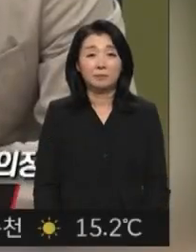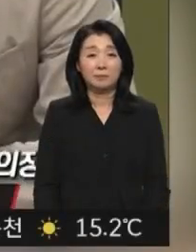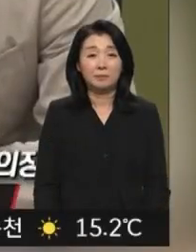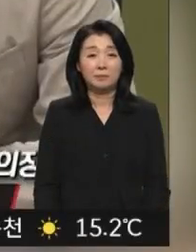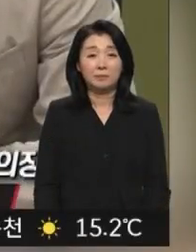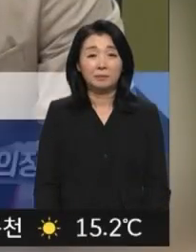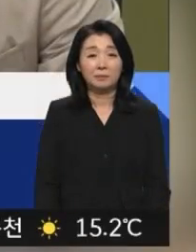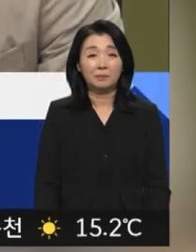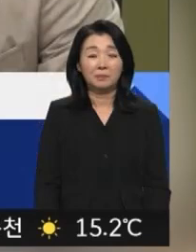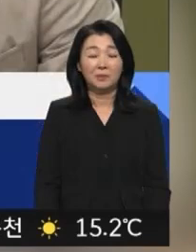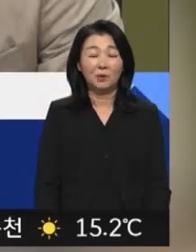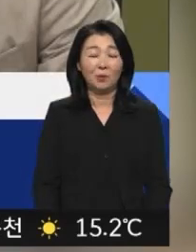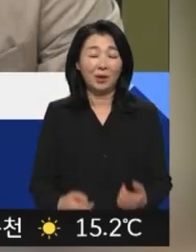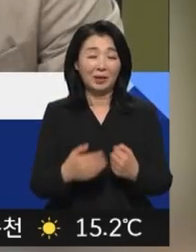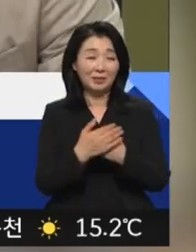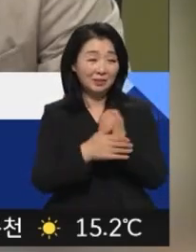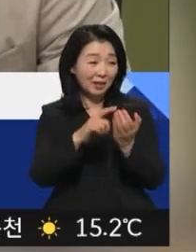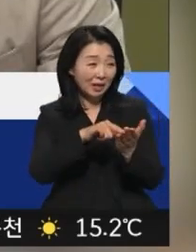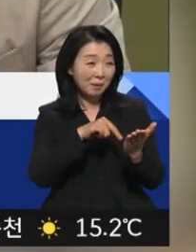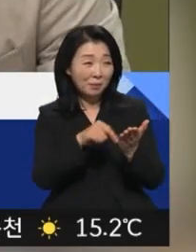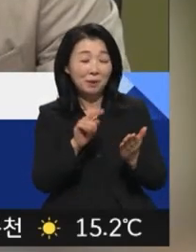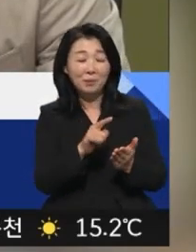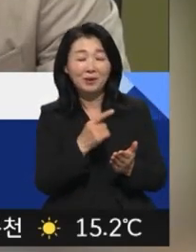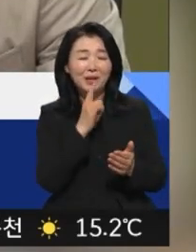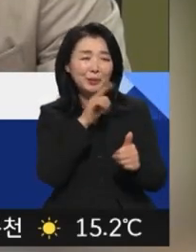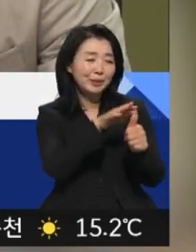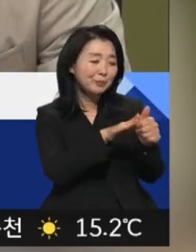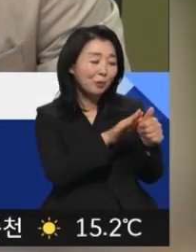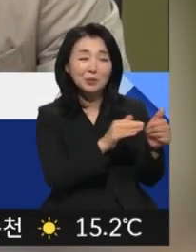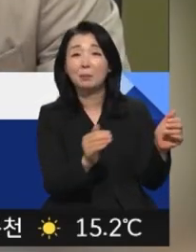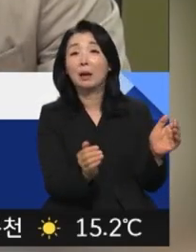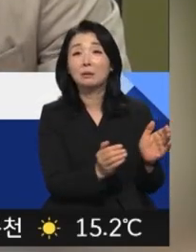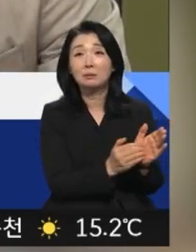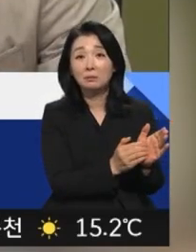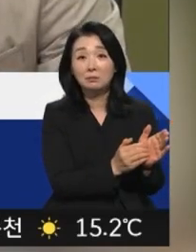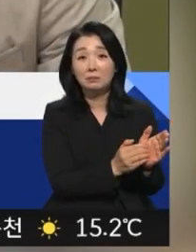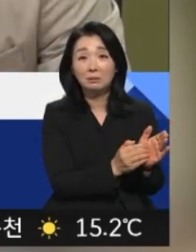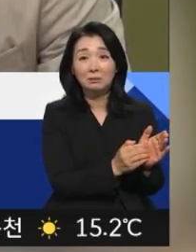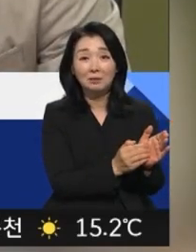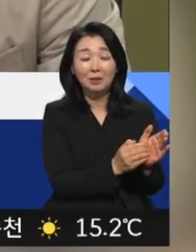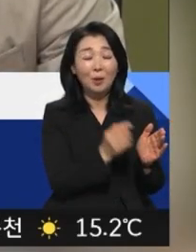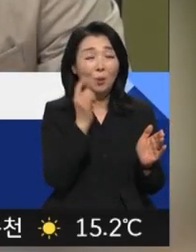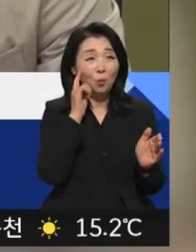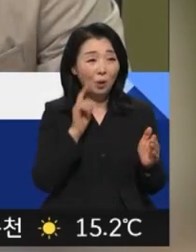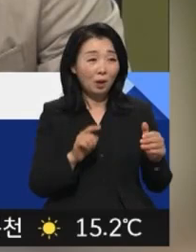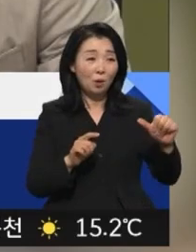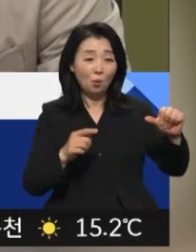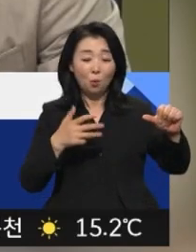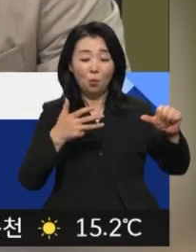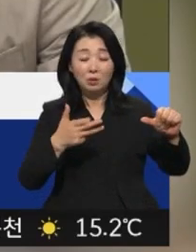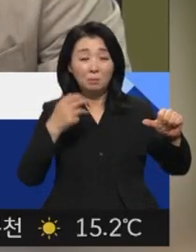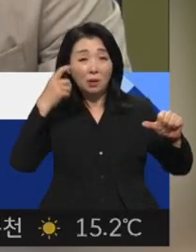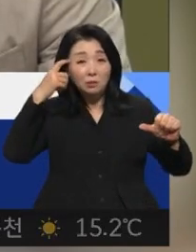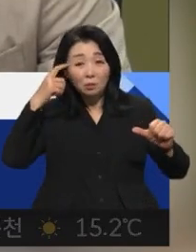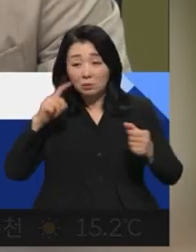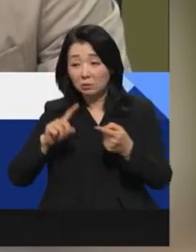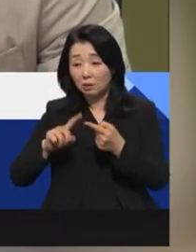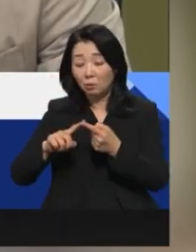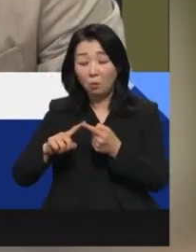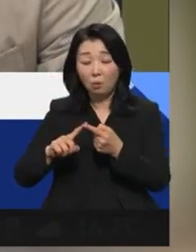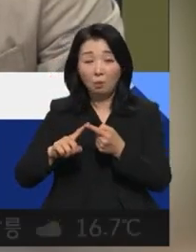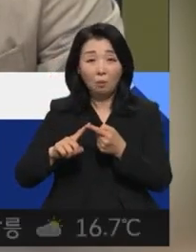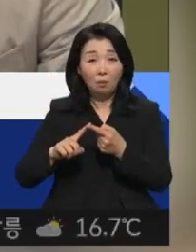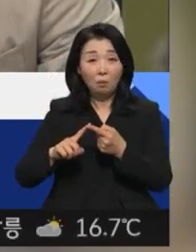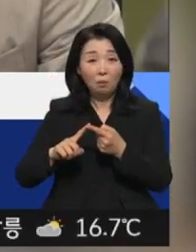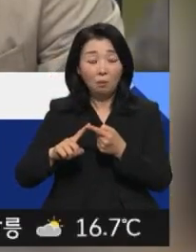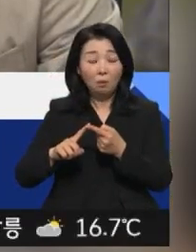근데 결초 보은을 그냥 본인 표현대로 립서비스만 하시면 되지. 아. 저렇게 5.18 정신을 가지고 그 대통령이